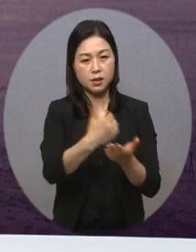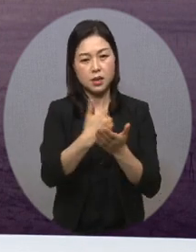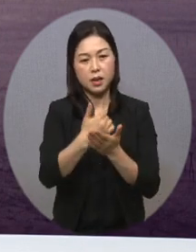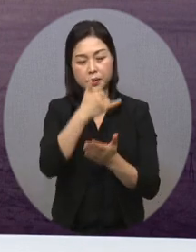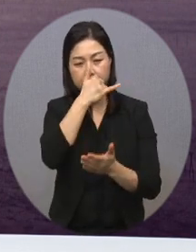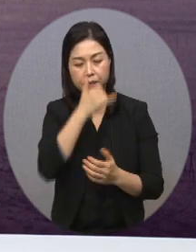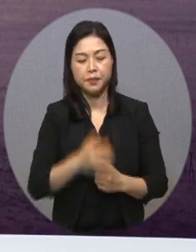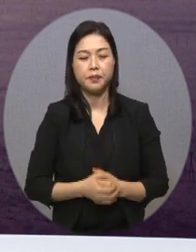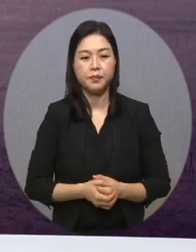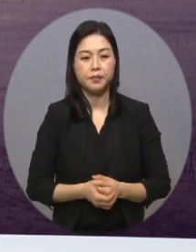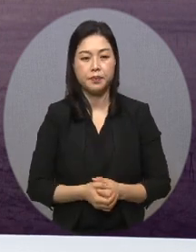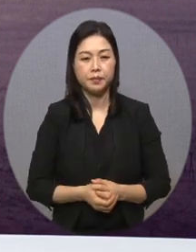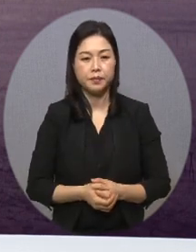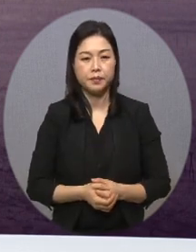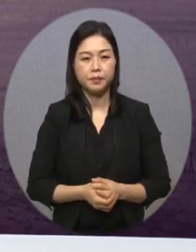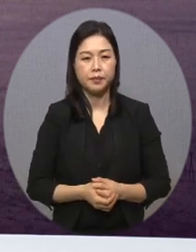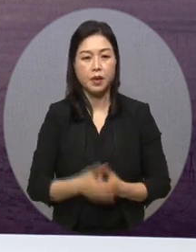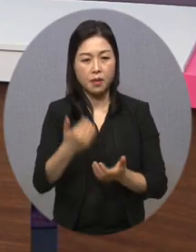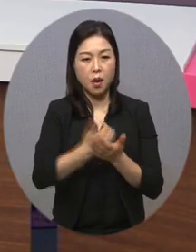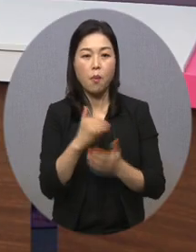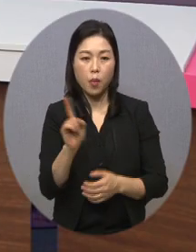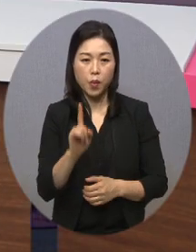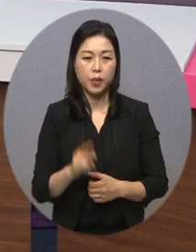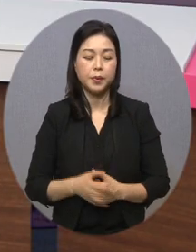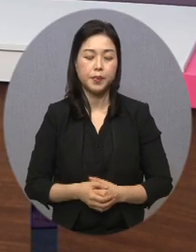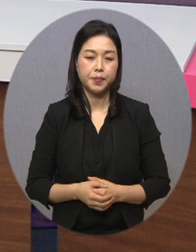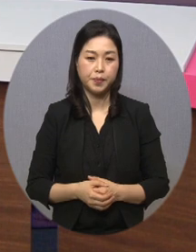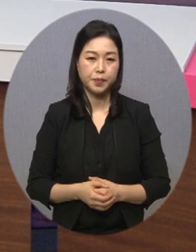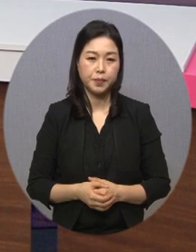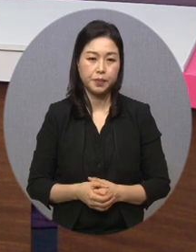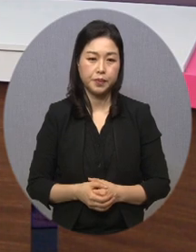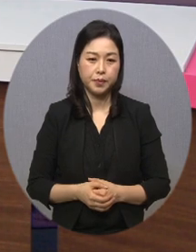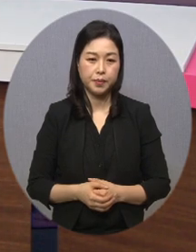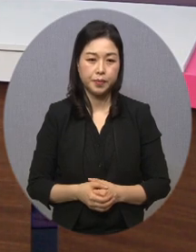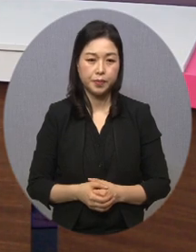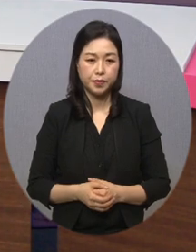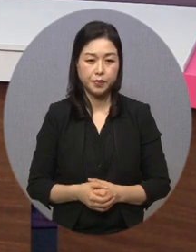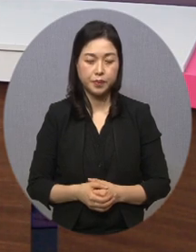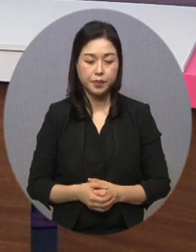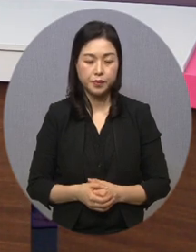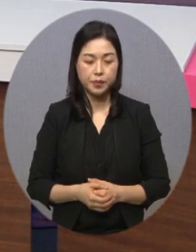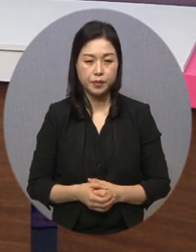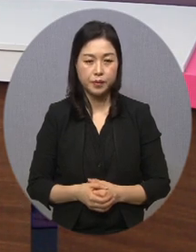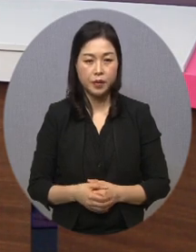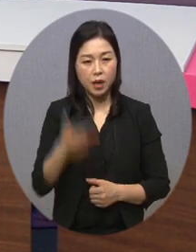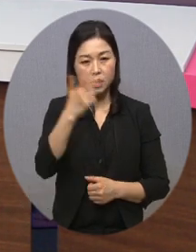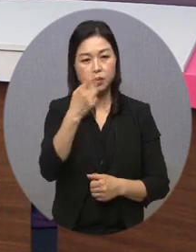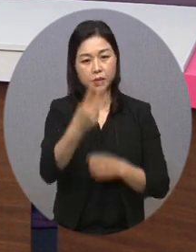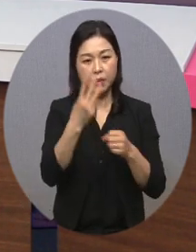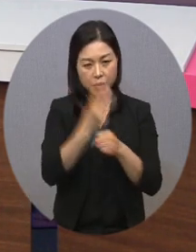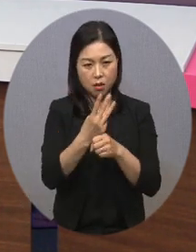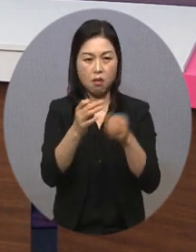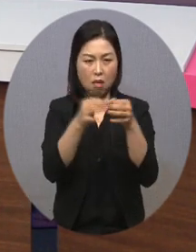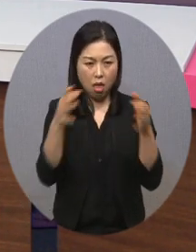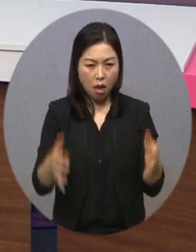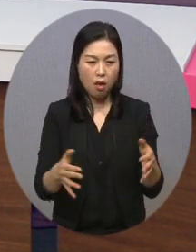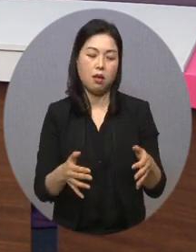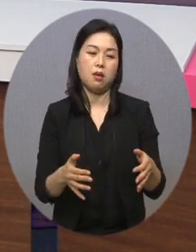있는데요. 어떤 것들이 있을까요? 예, 그렇습니다. 사실은 73년 만에